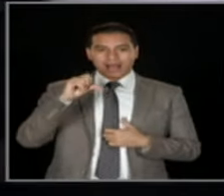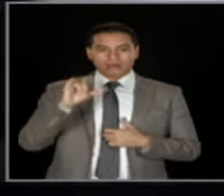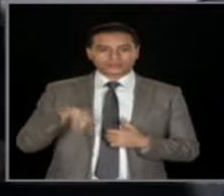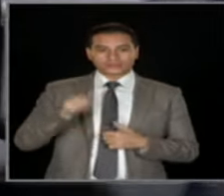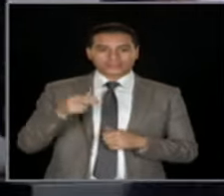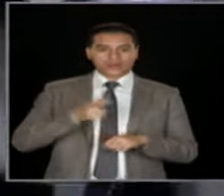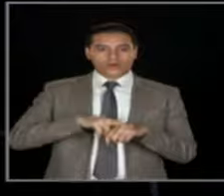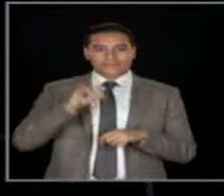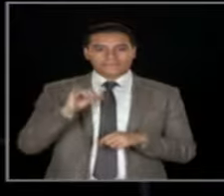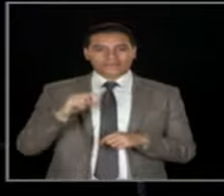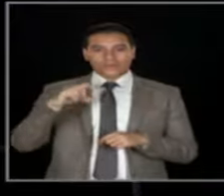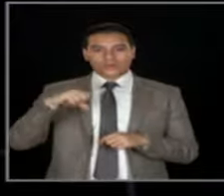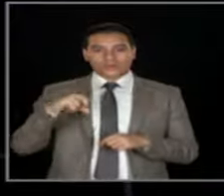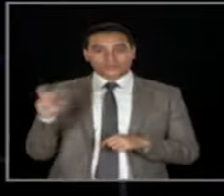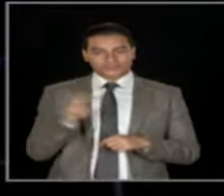ميدو كلاوديا.